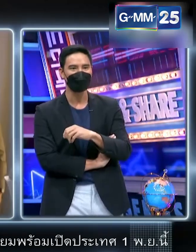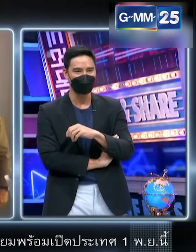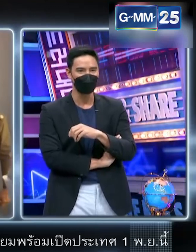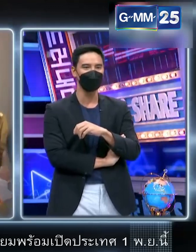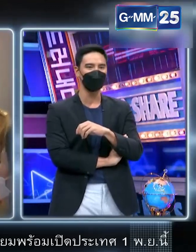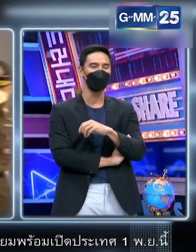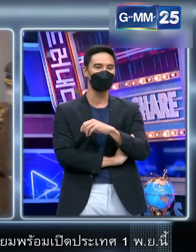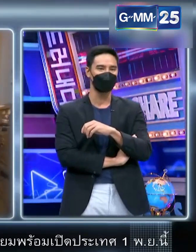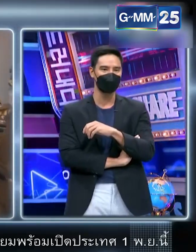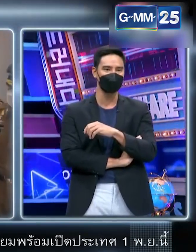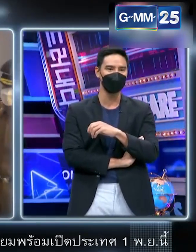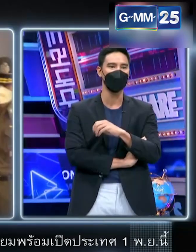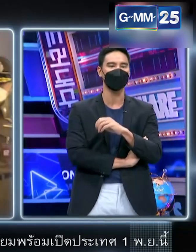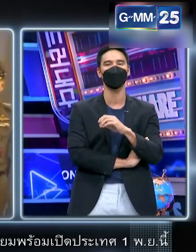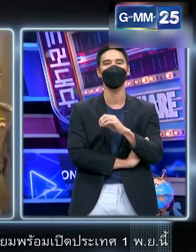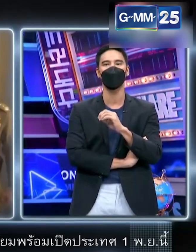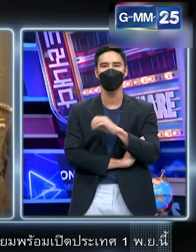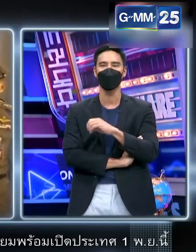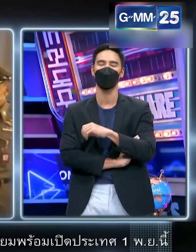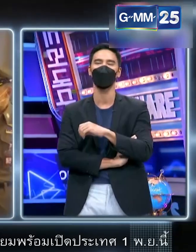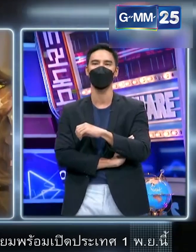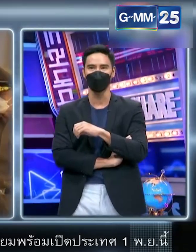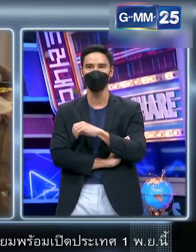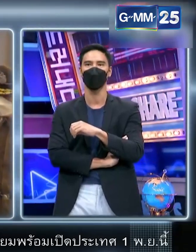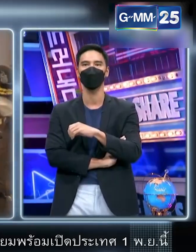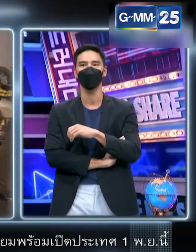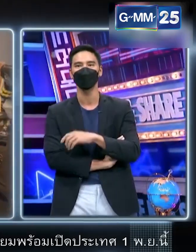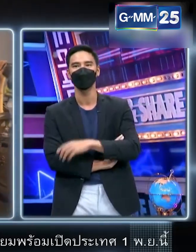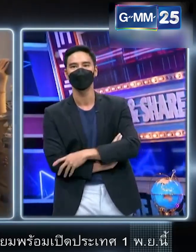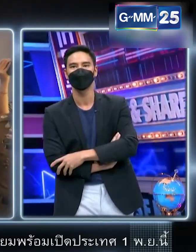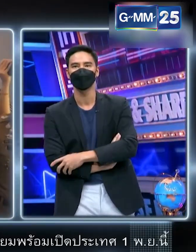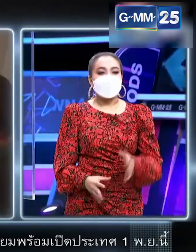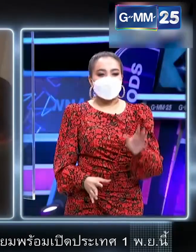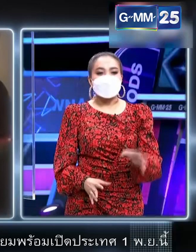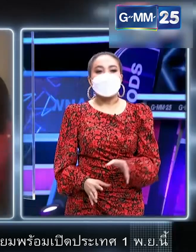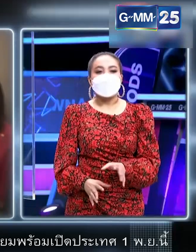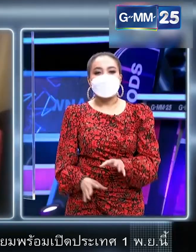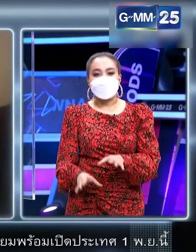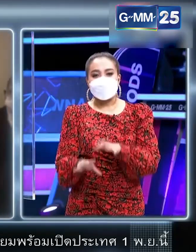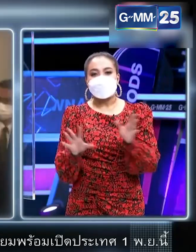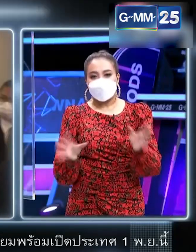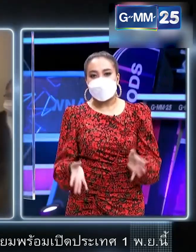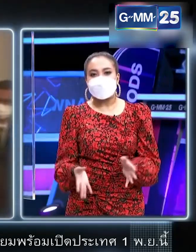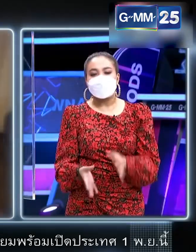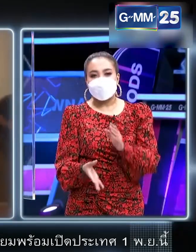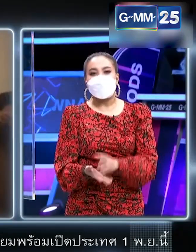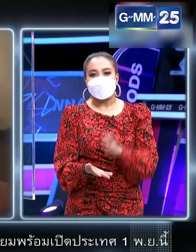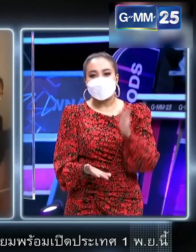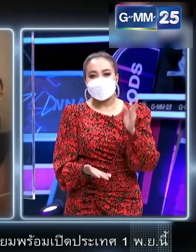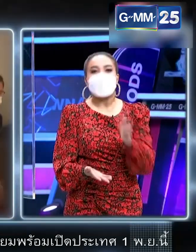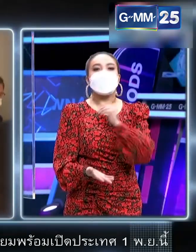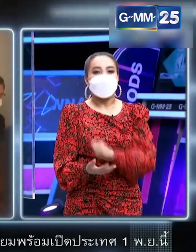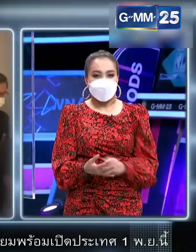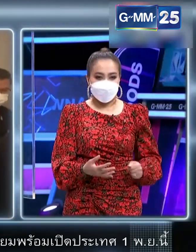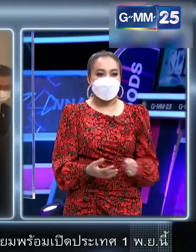แผนการท่องเที่ยวของชาวต่างชาติที่อาจจะไม่กล้าเดินทางเข้ามาในประเทศครับผม ค่ะก็หลังจากแถลงเสร็จนะคะนายกก็มีการเปิดโอกาสให้กับนักข่าว